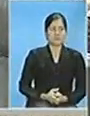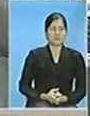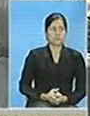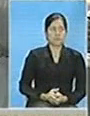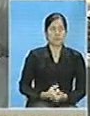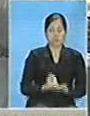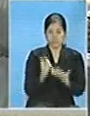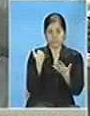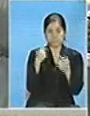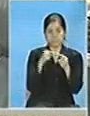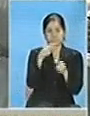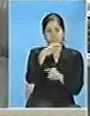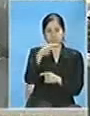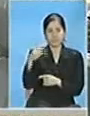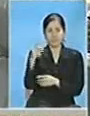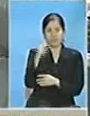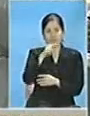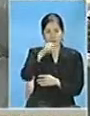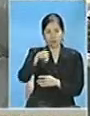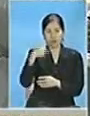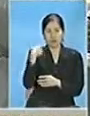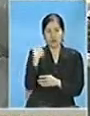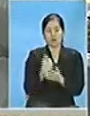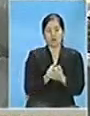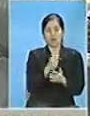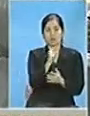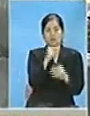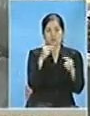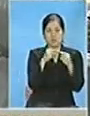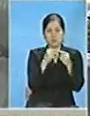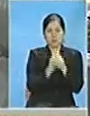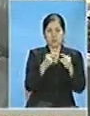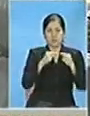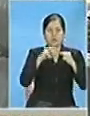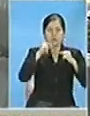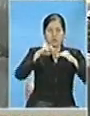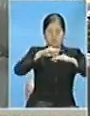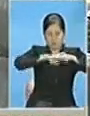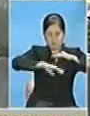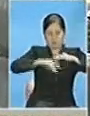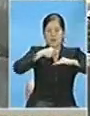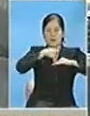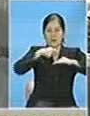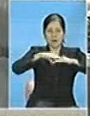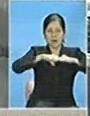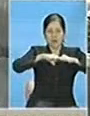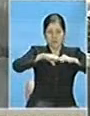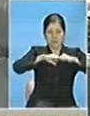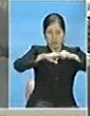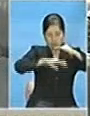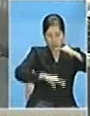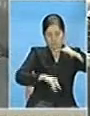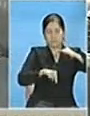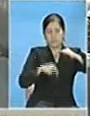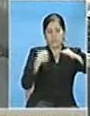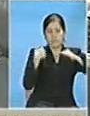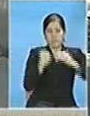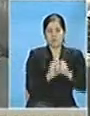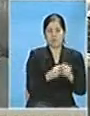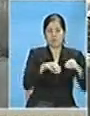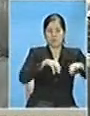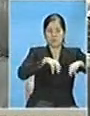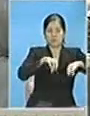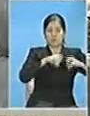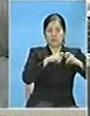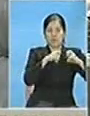Merriam-Webster Dictionary ก็บอกว่าเป็นพื้นที่ต่ำนะครับต้องการจะรีเคลมคือเอากลับมานะครับจากพื้นที่น้ำท่วม